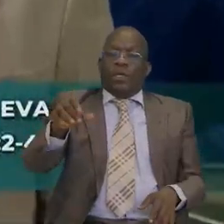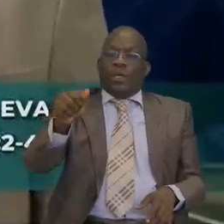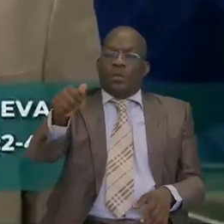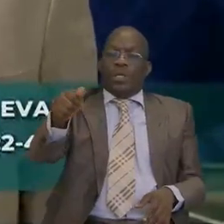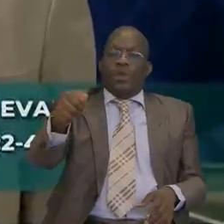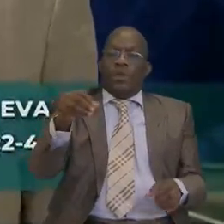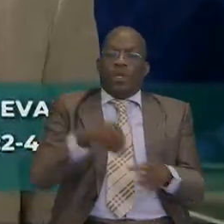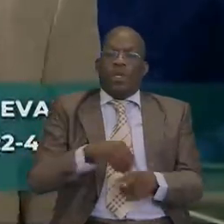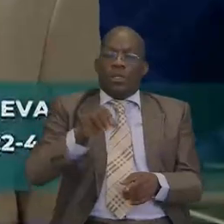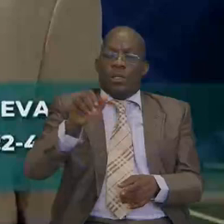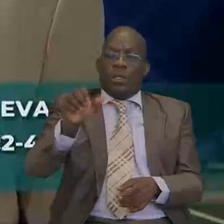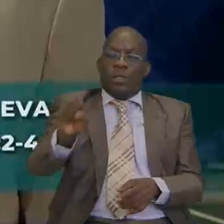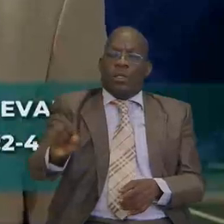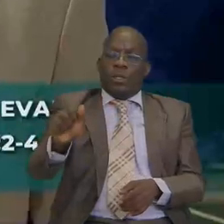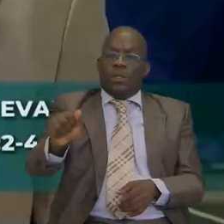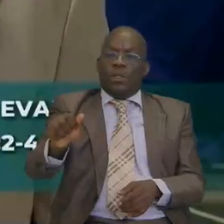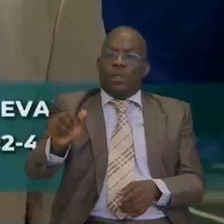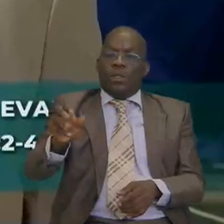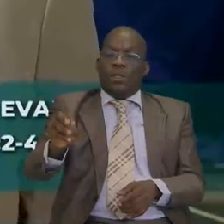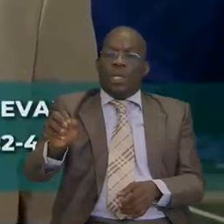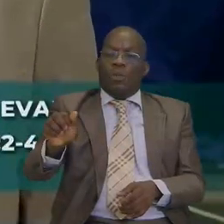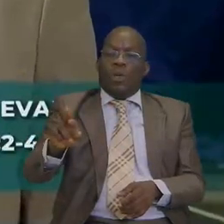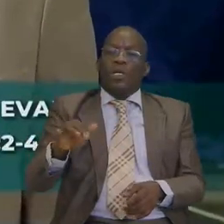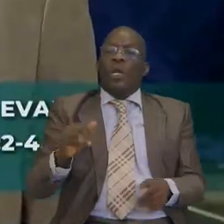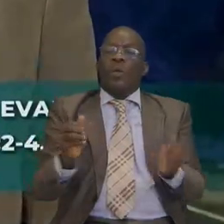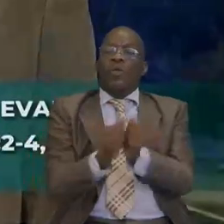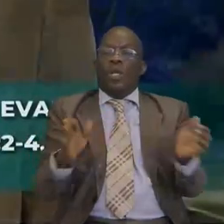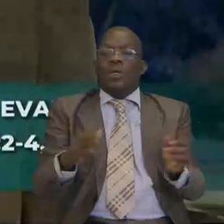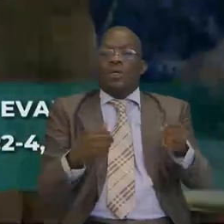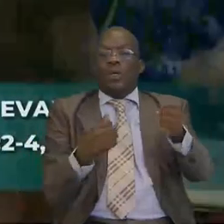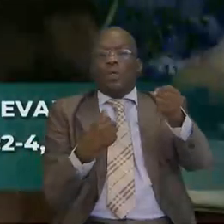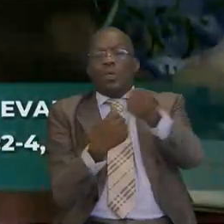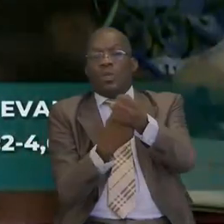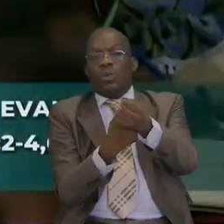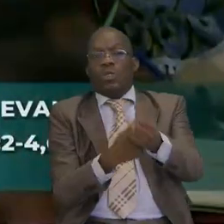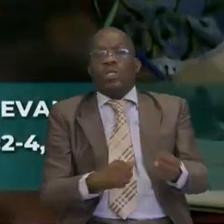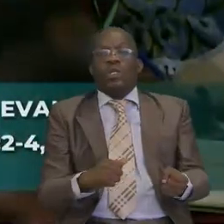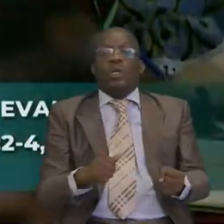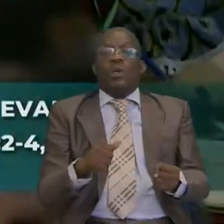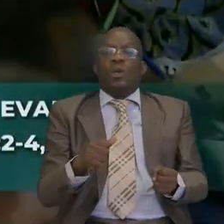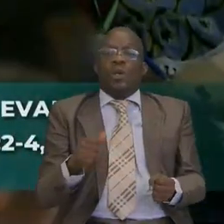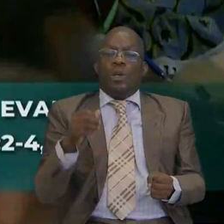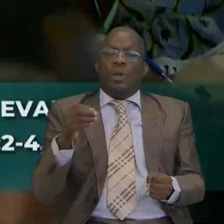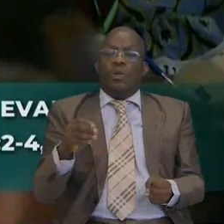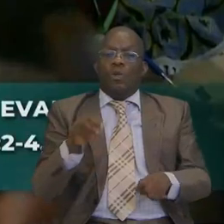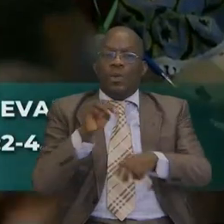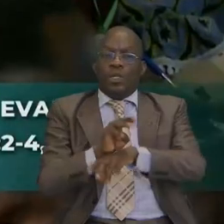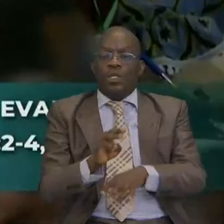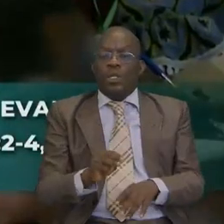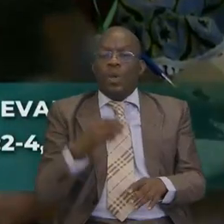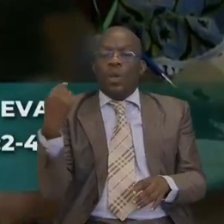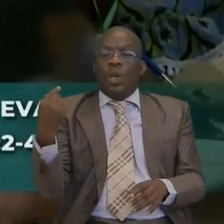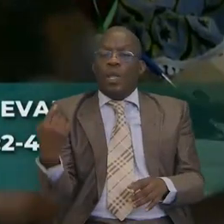tout seul, sans aucun ministère de soutien, tout